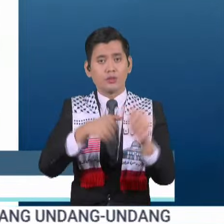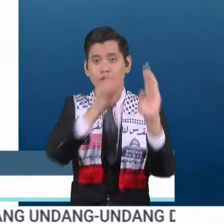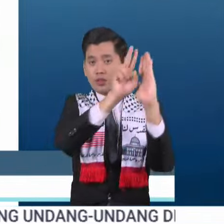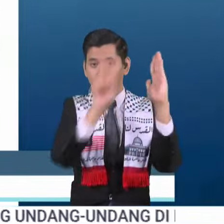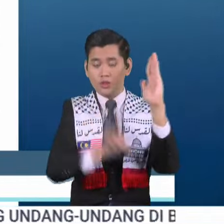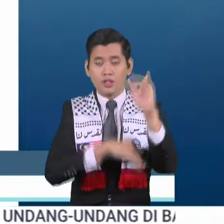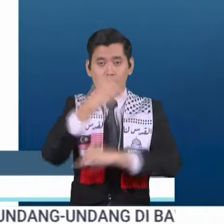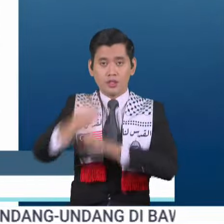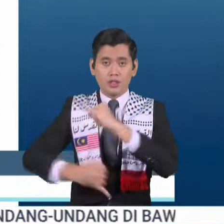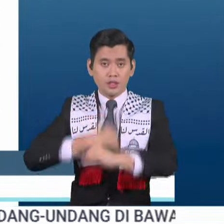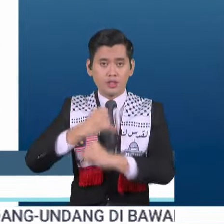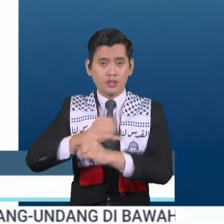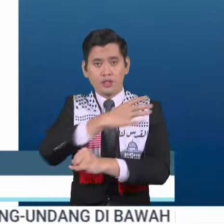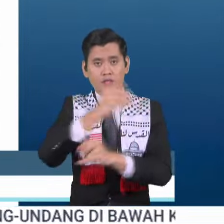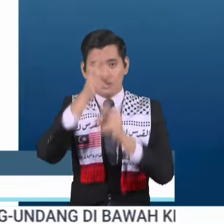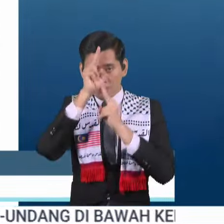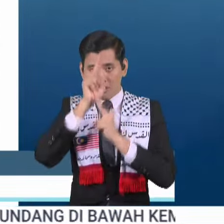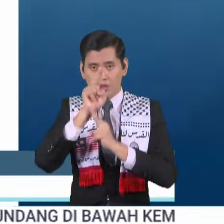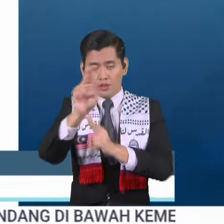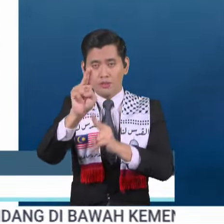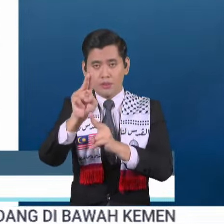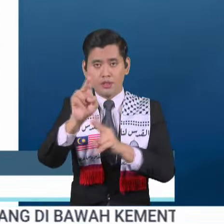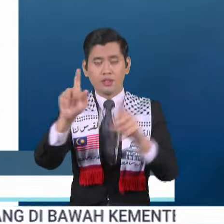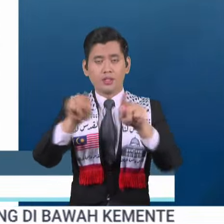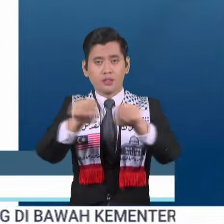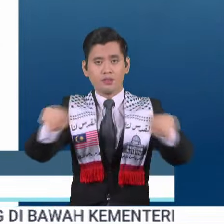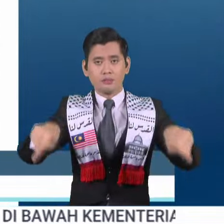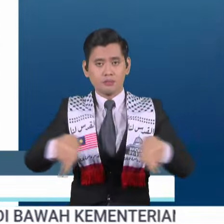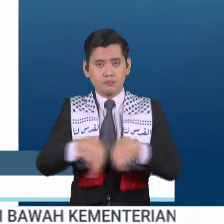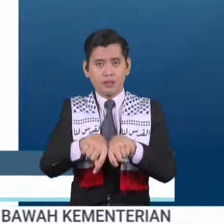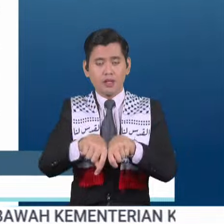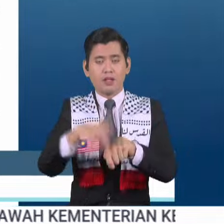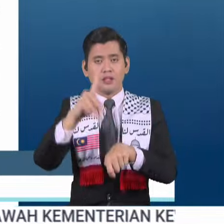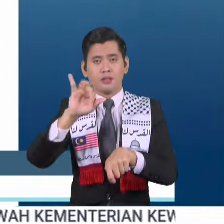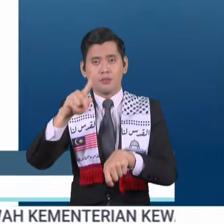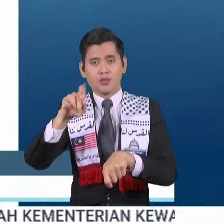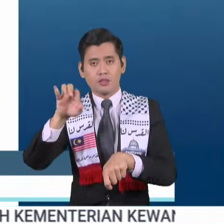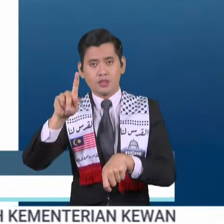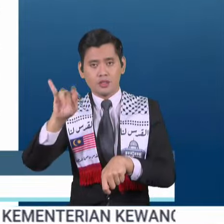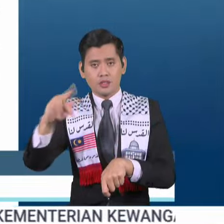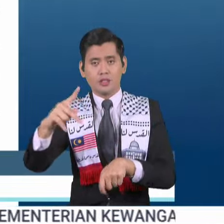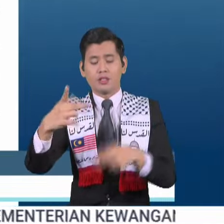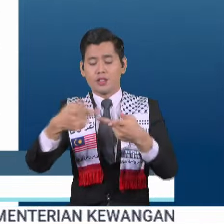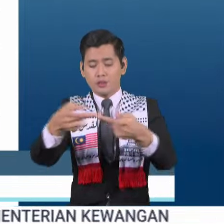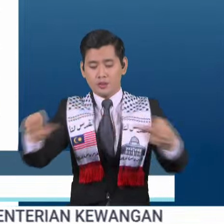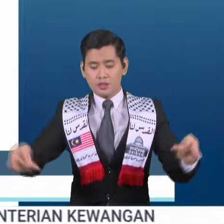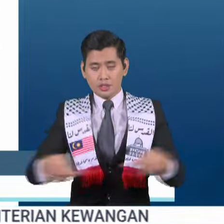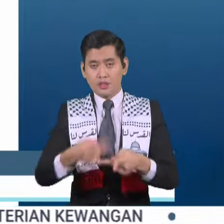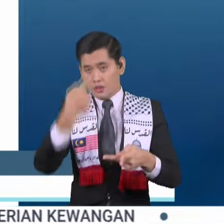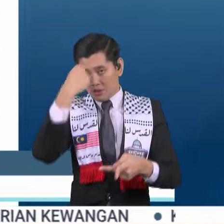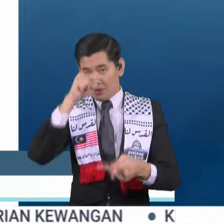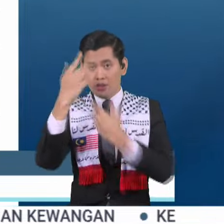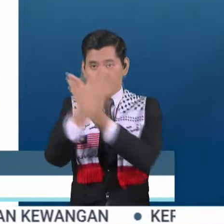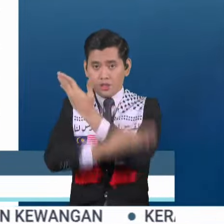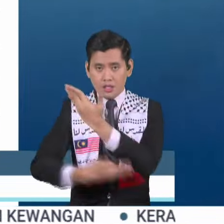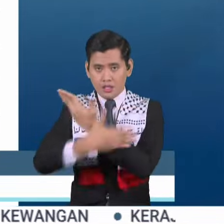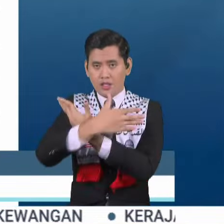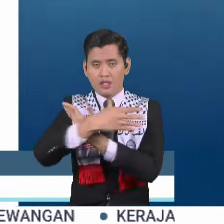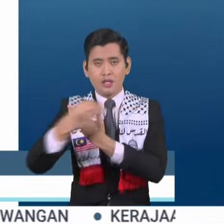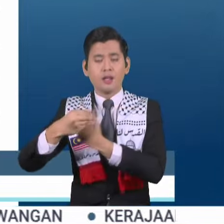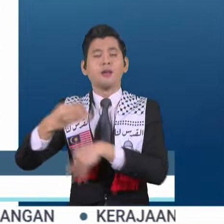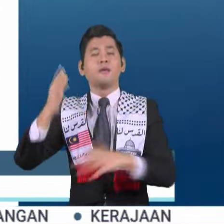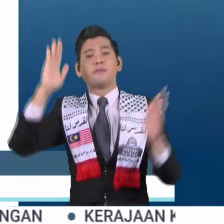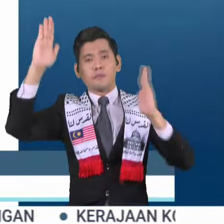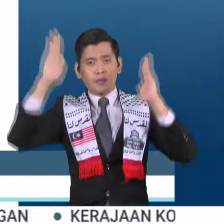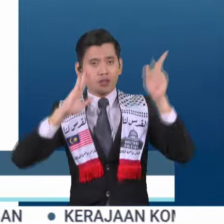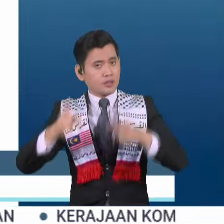antarabangsa, pada masa sama menghormati premis diplomatik sebagai kawasan mutlak bagi sesebuah negara. Malaysia turut menggesa